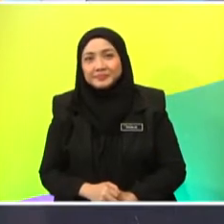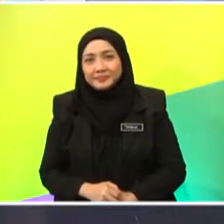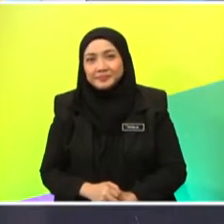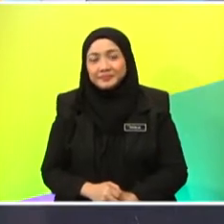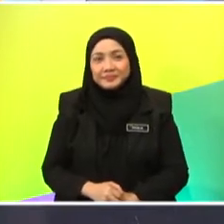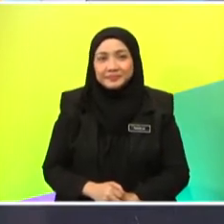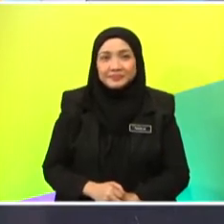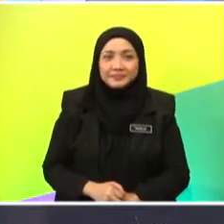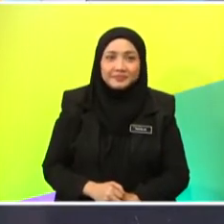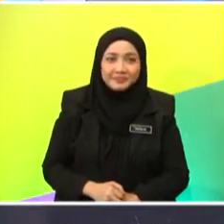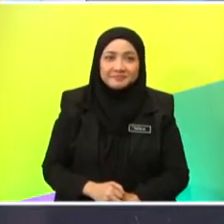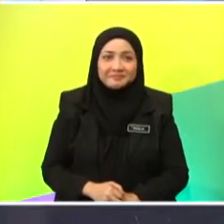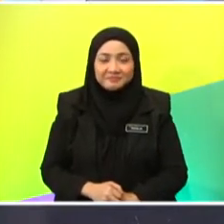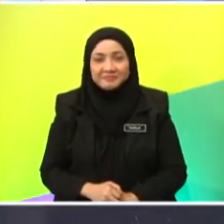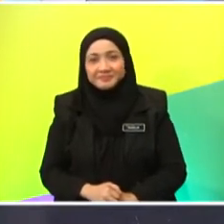Oh iya